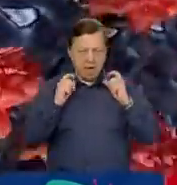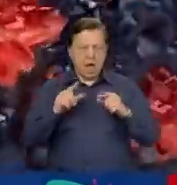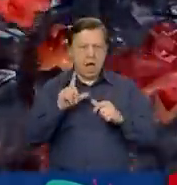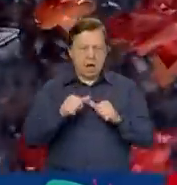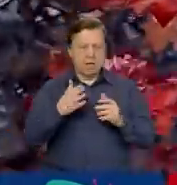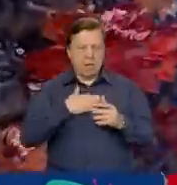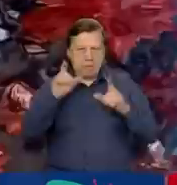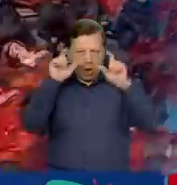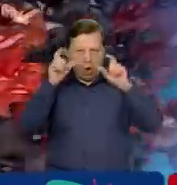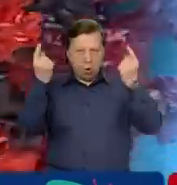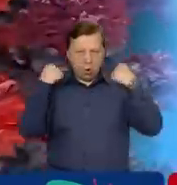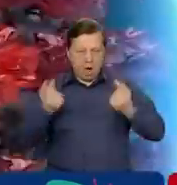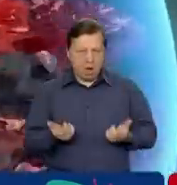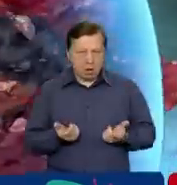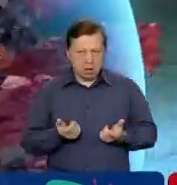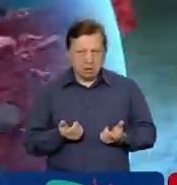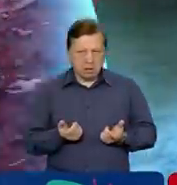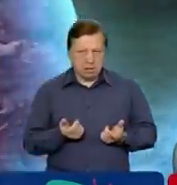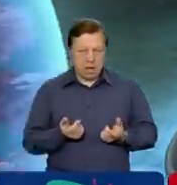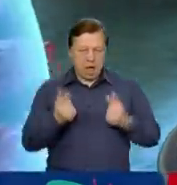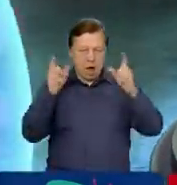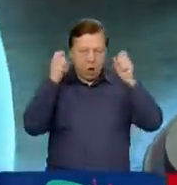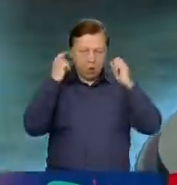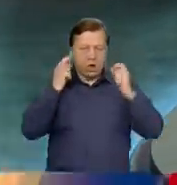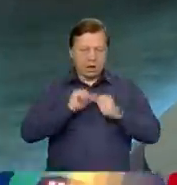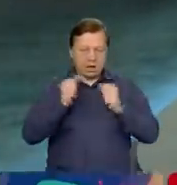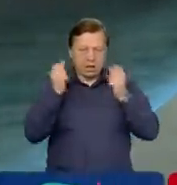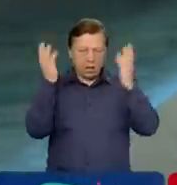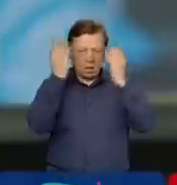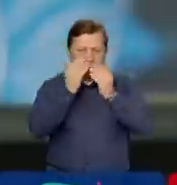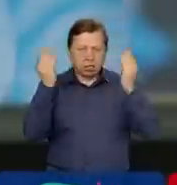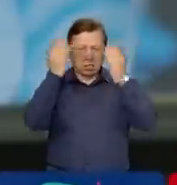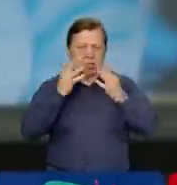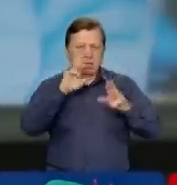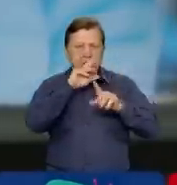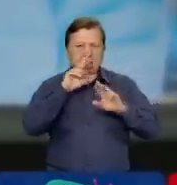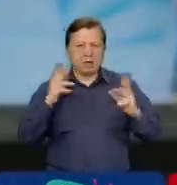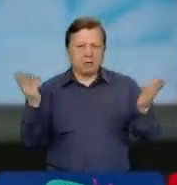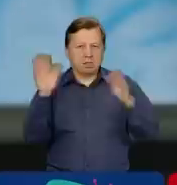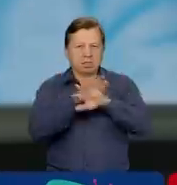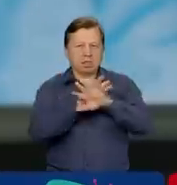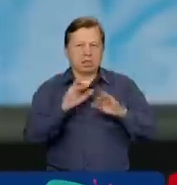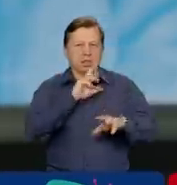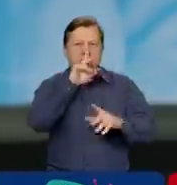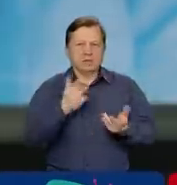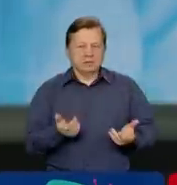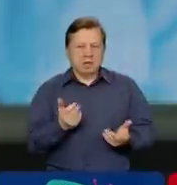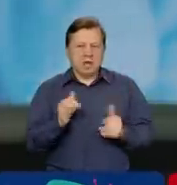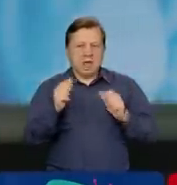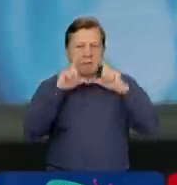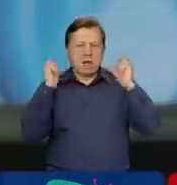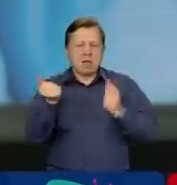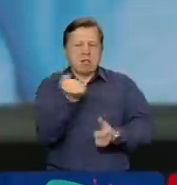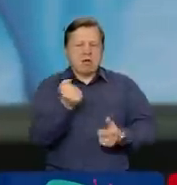okularach. Wtedy okulary mi parują i znowu nie widzę. I to jest takie błędne koło, jak to nosić tą